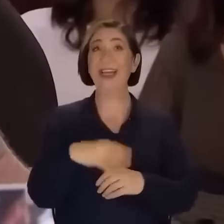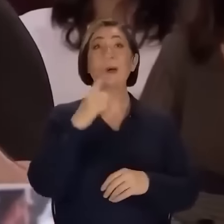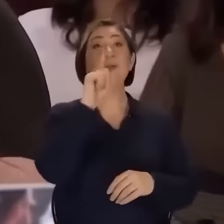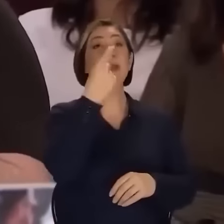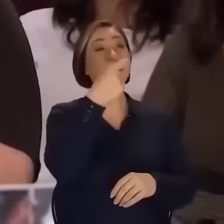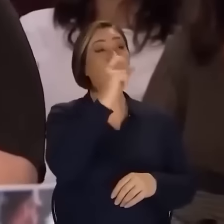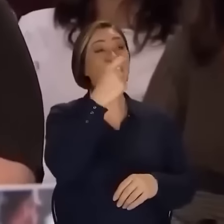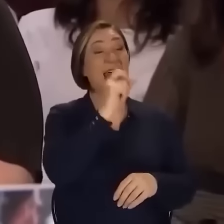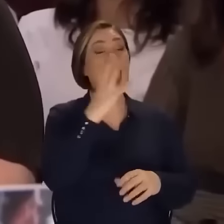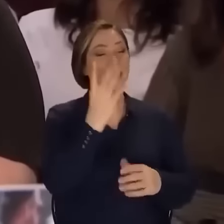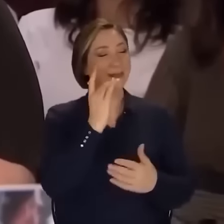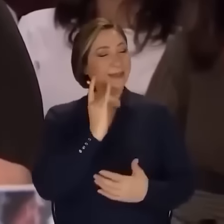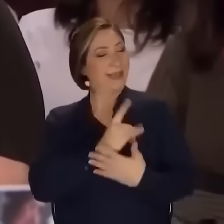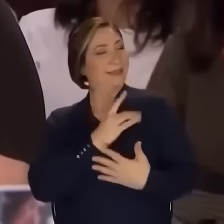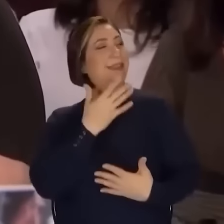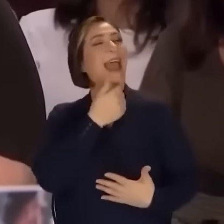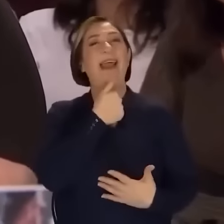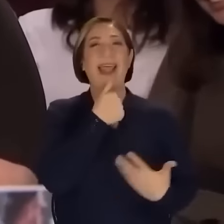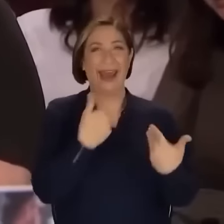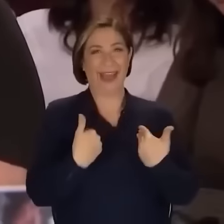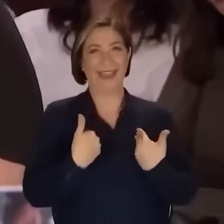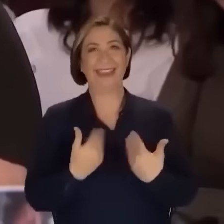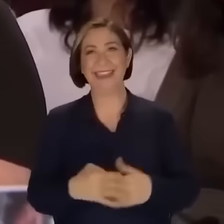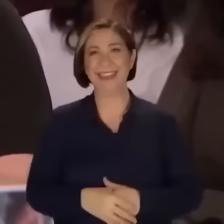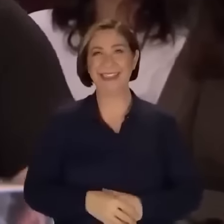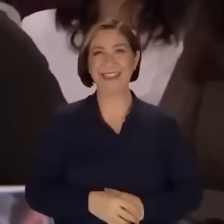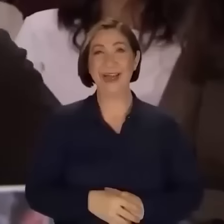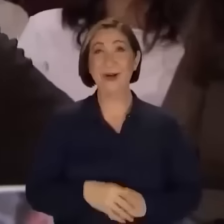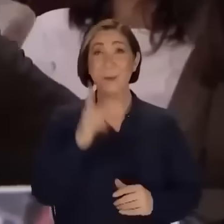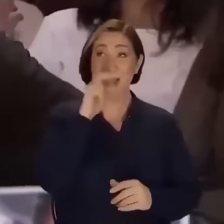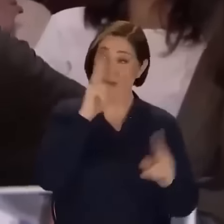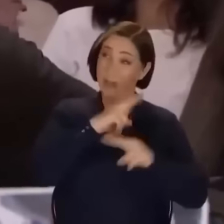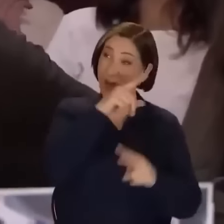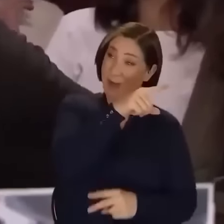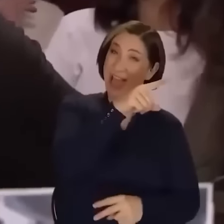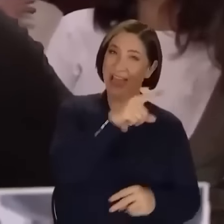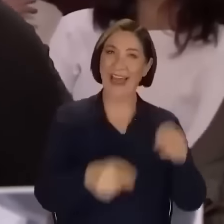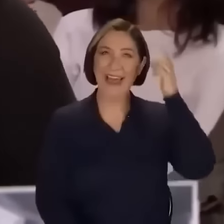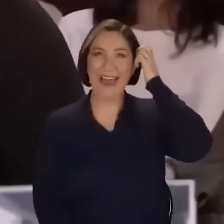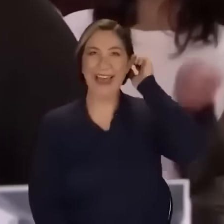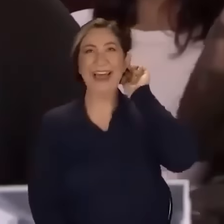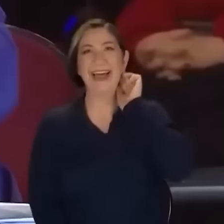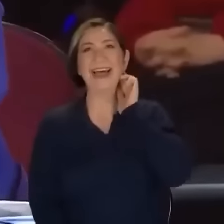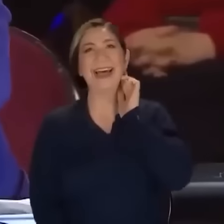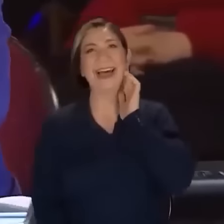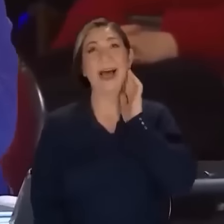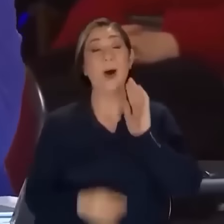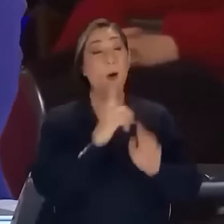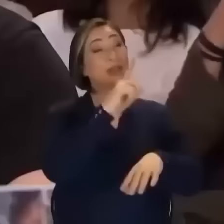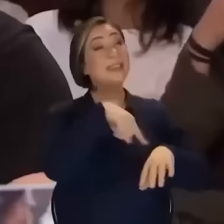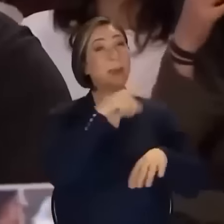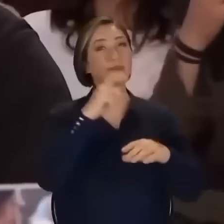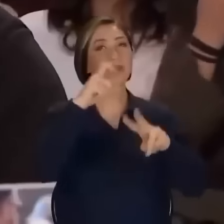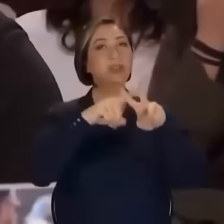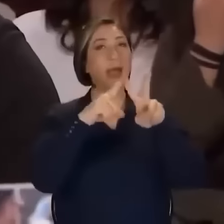90'larda biz en seksi erkeklerd Evet bak gülüyorlar şu an ve o zamanlar